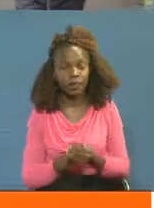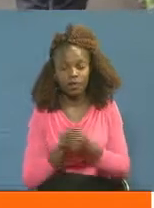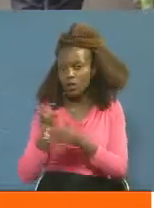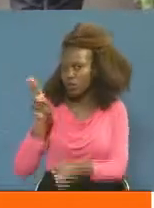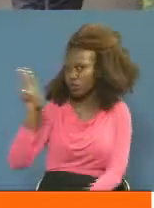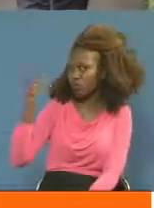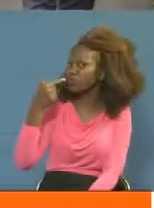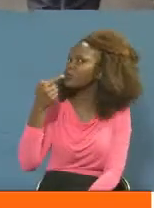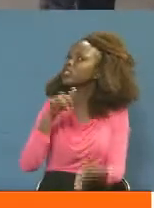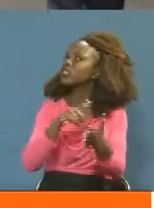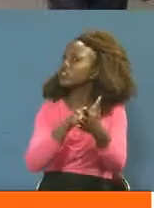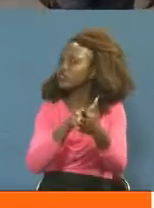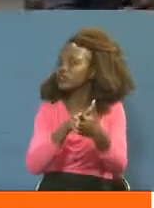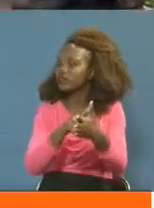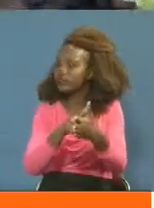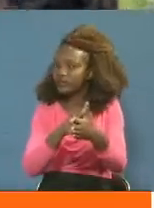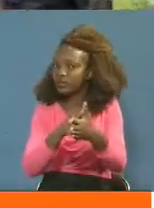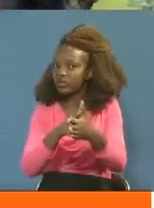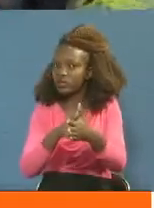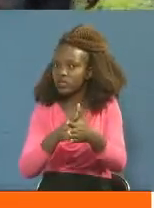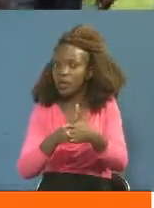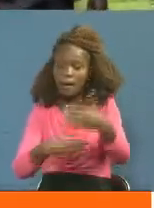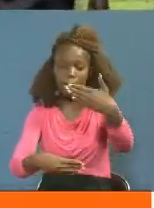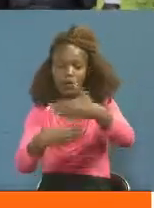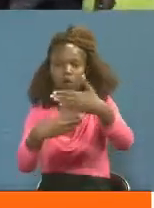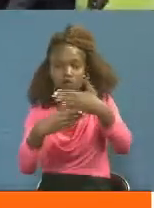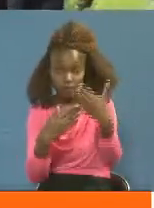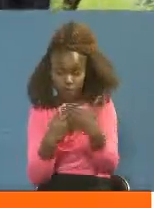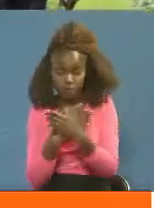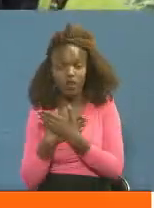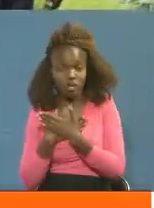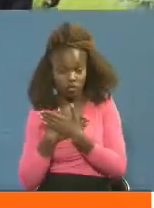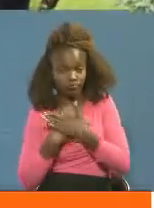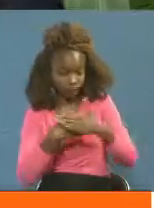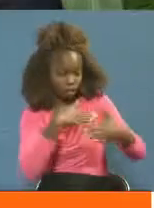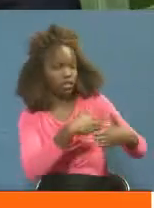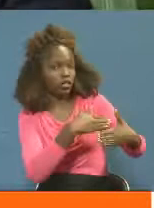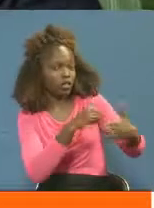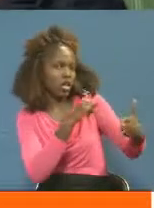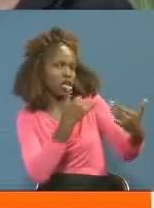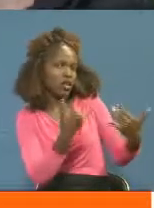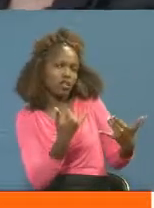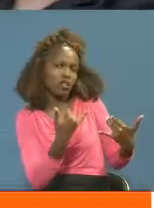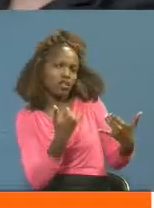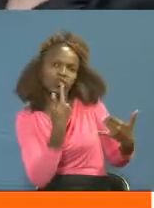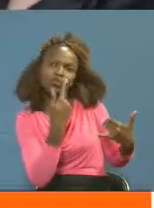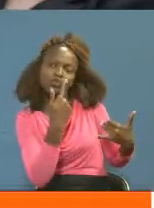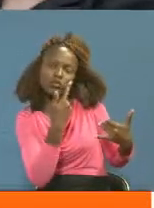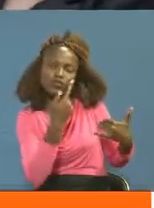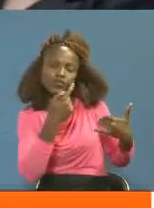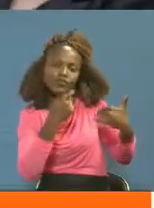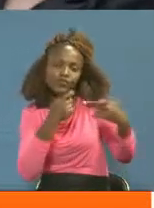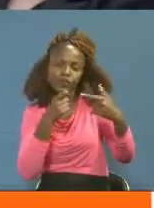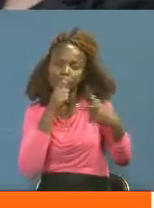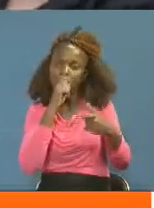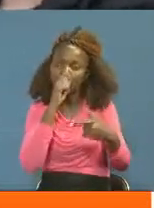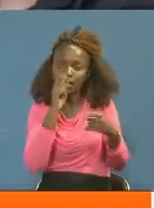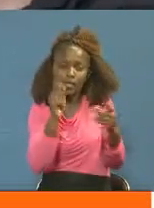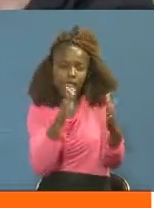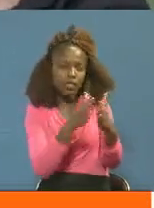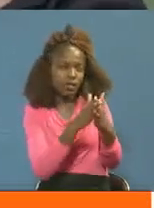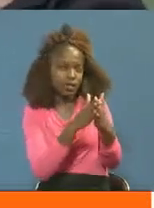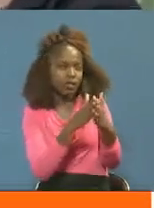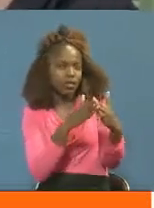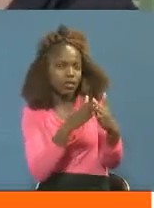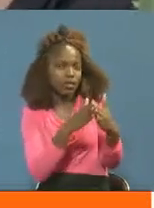Rais amesema kuwa mwenda zake Magufuli alikuwa rafiki wake wa karibu, hivyo Tanzania na Kenya zitaendelea kuwa